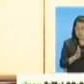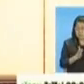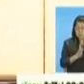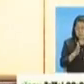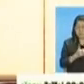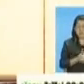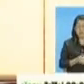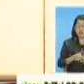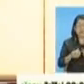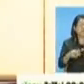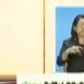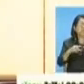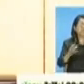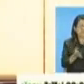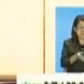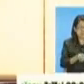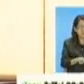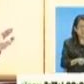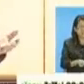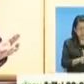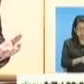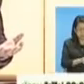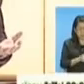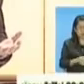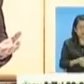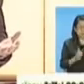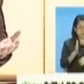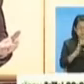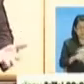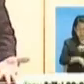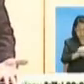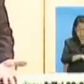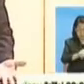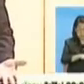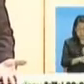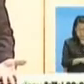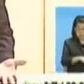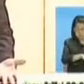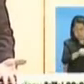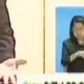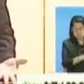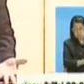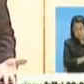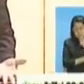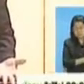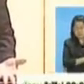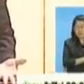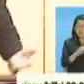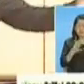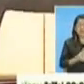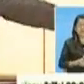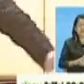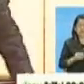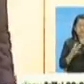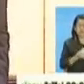ป็นเรื่องไม่เหมาะสมเท่านั้นนวงเหนียวกักขังไหมไม่ข่มขู่เข้าข่ายผิดกฎหมายประมวลกฎหมายอาญาไ